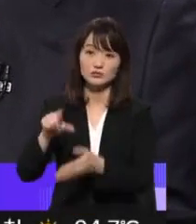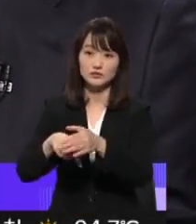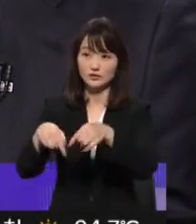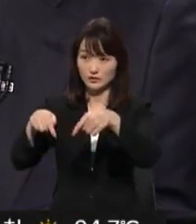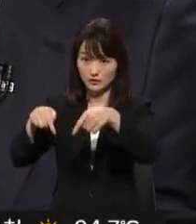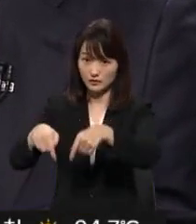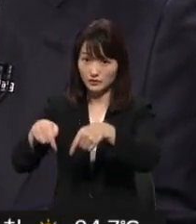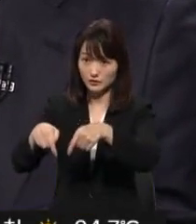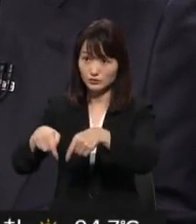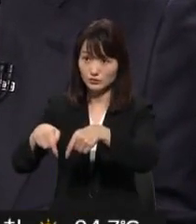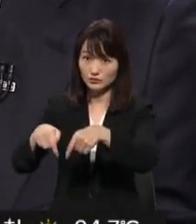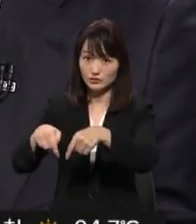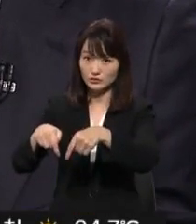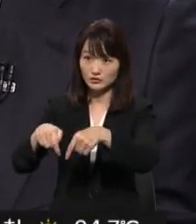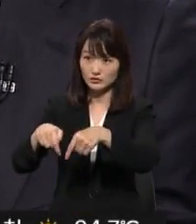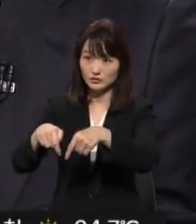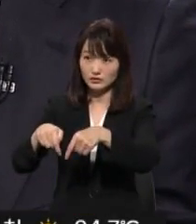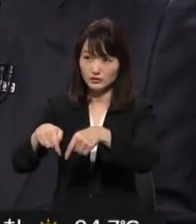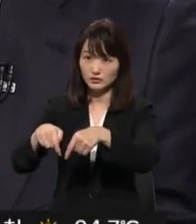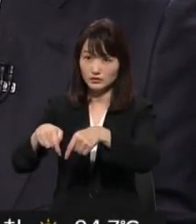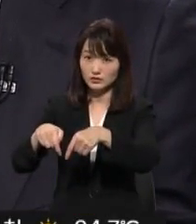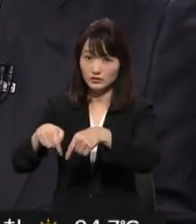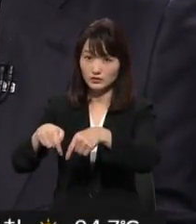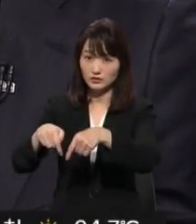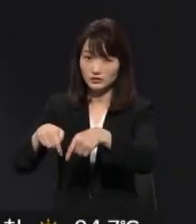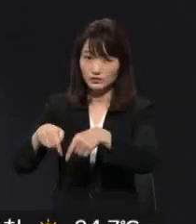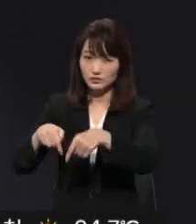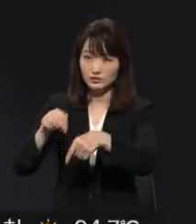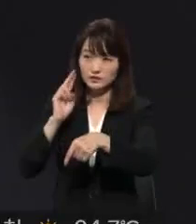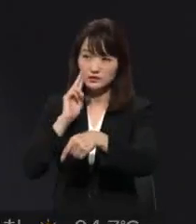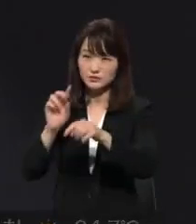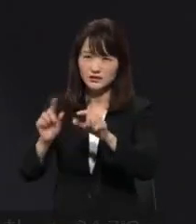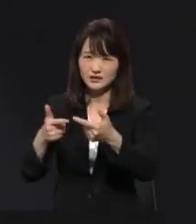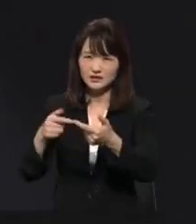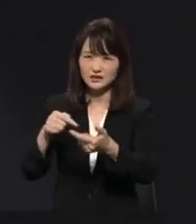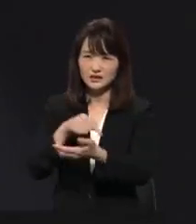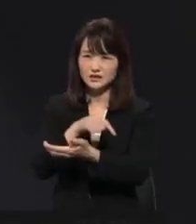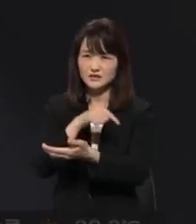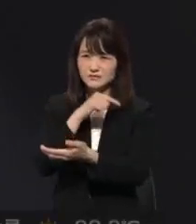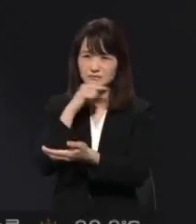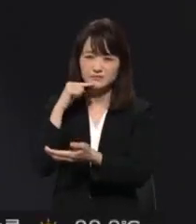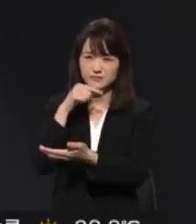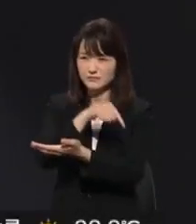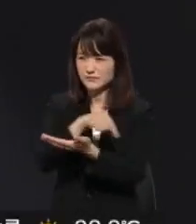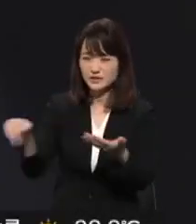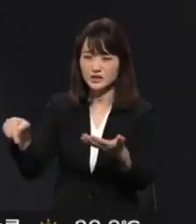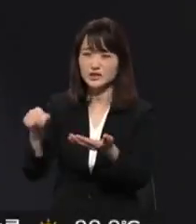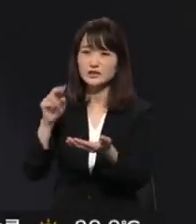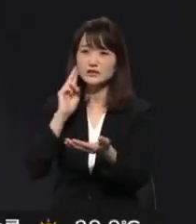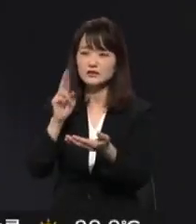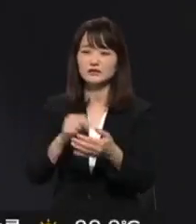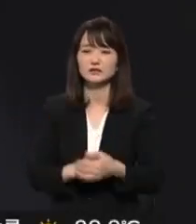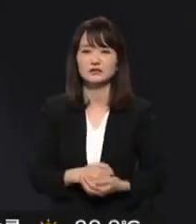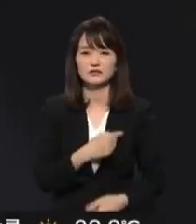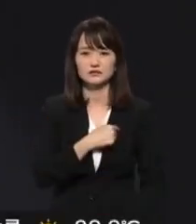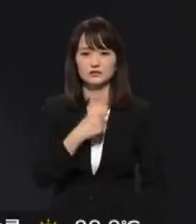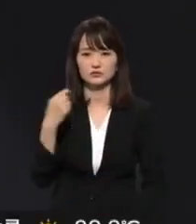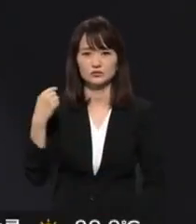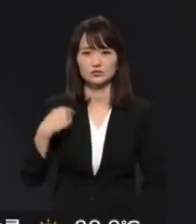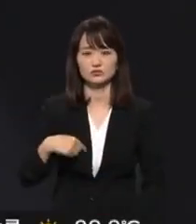외교는 그러면은 이거는 참사도 아니고 지금 재앙에 가까운 사례가 얼마나 많았습니까 굳이 어 중국에서 혼밥 사례라든지